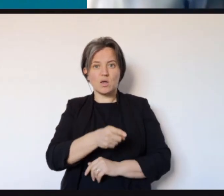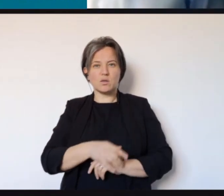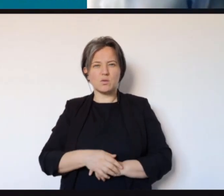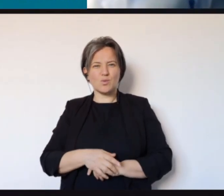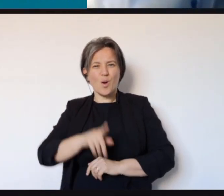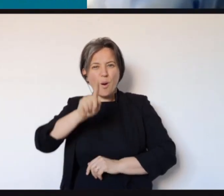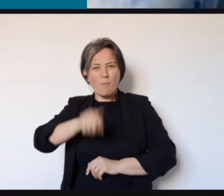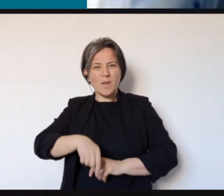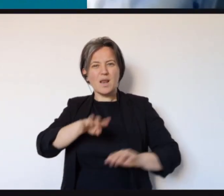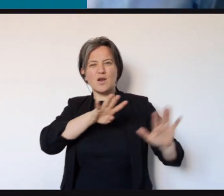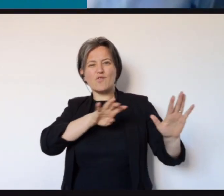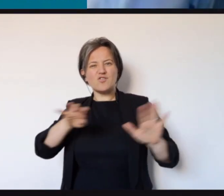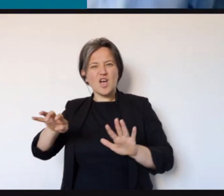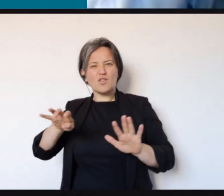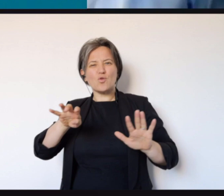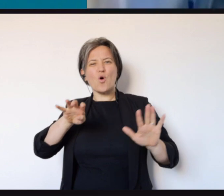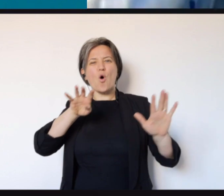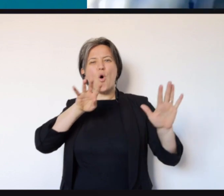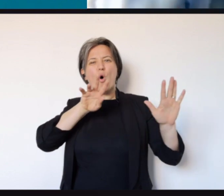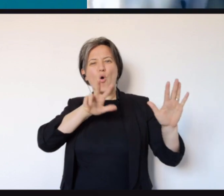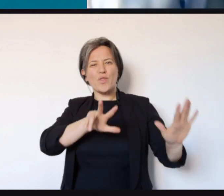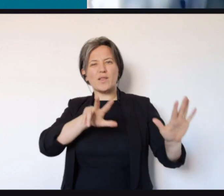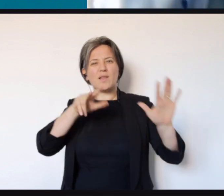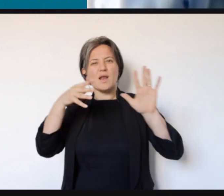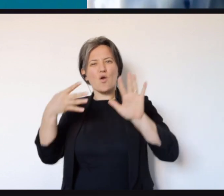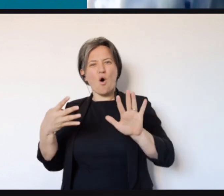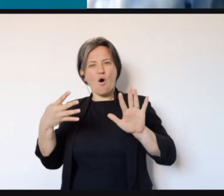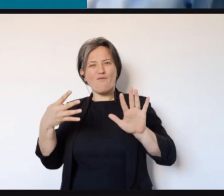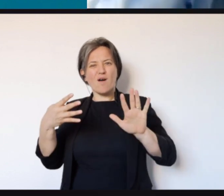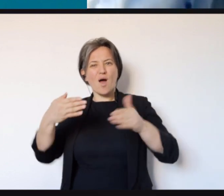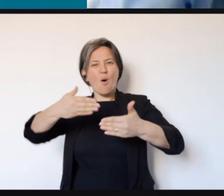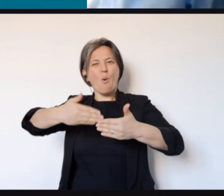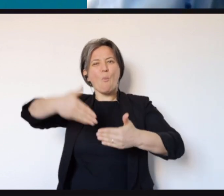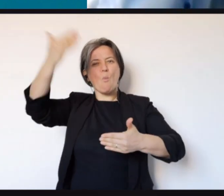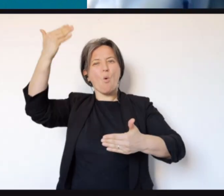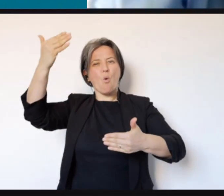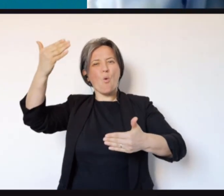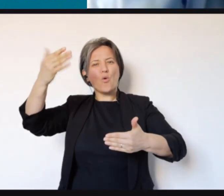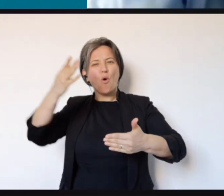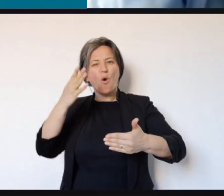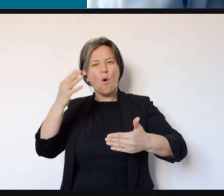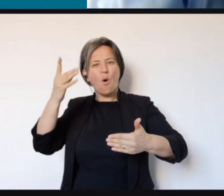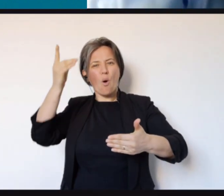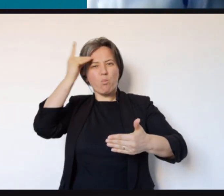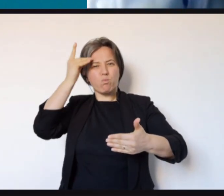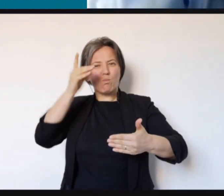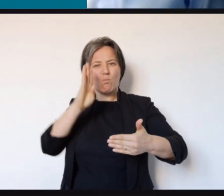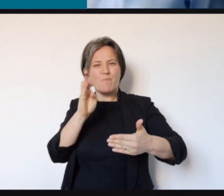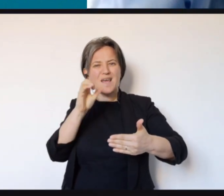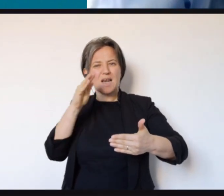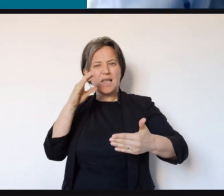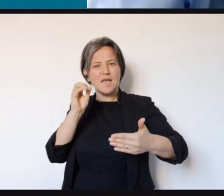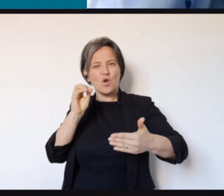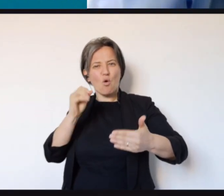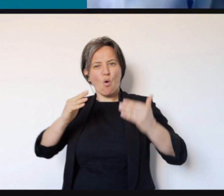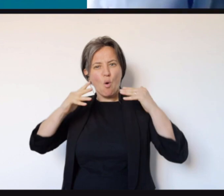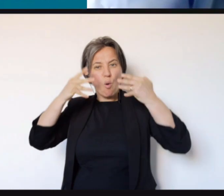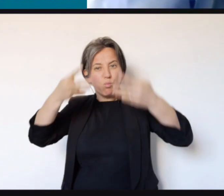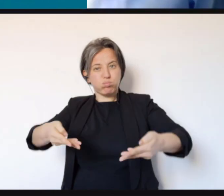simile nel 1989 con il crollo del muro di Berlino,